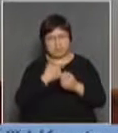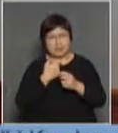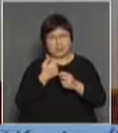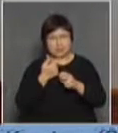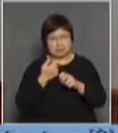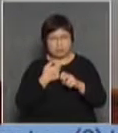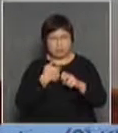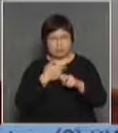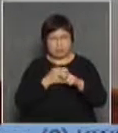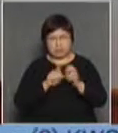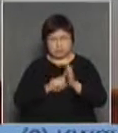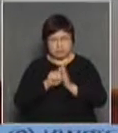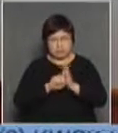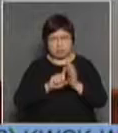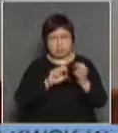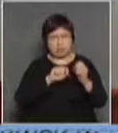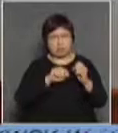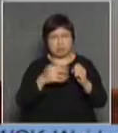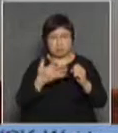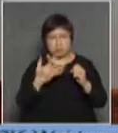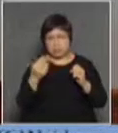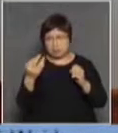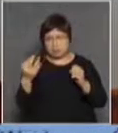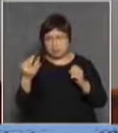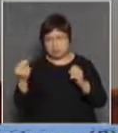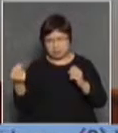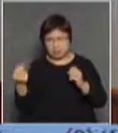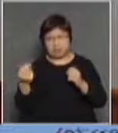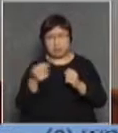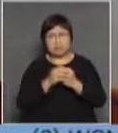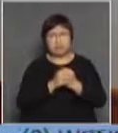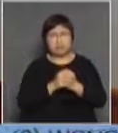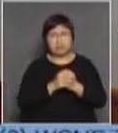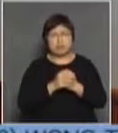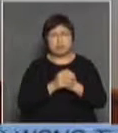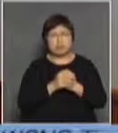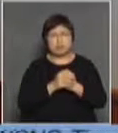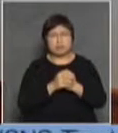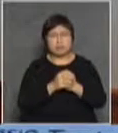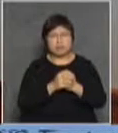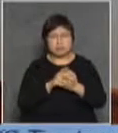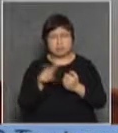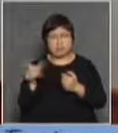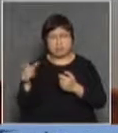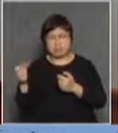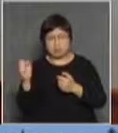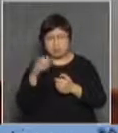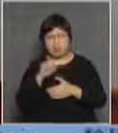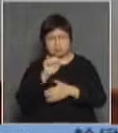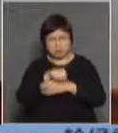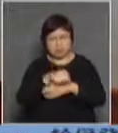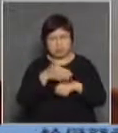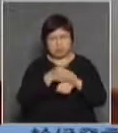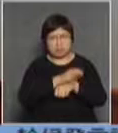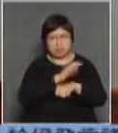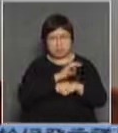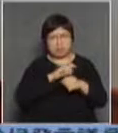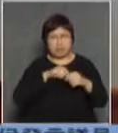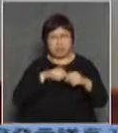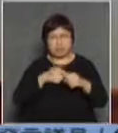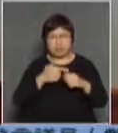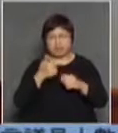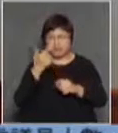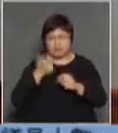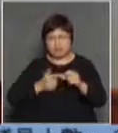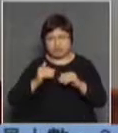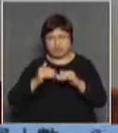是 0.537， 但無論如何，司長承認社會上的貧富差距明